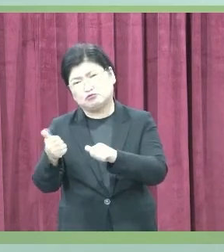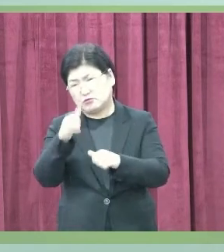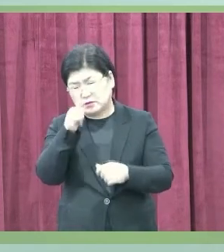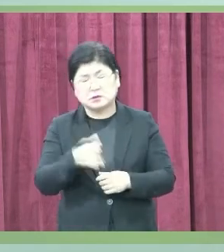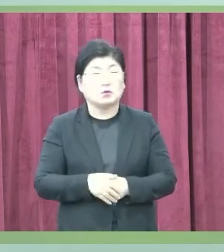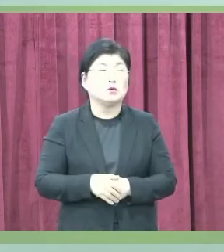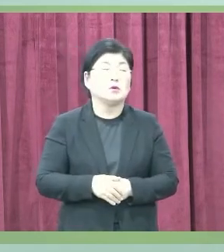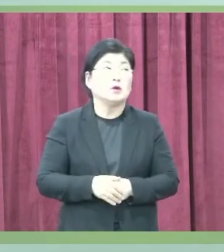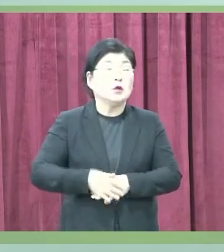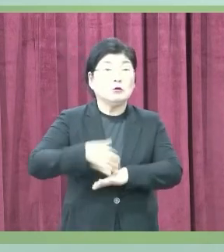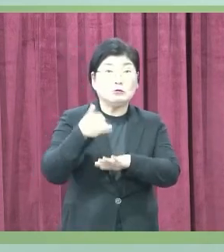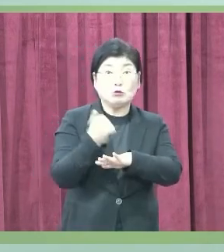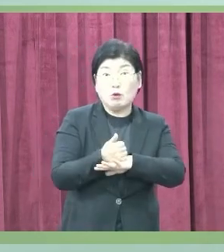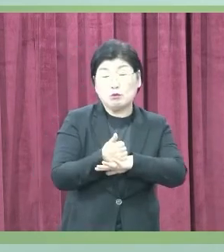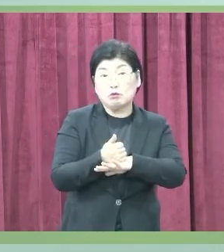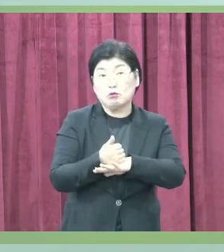그래서 이거를